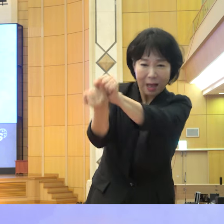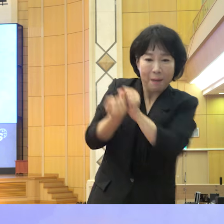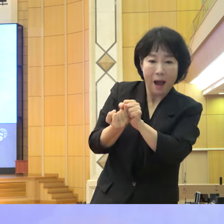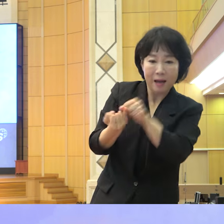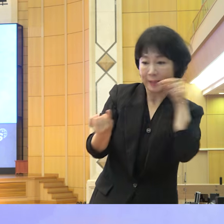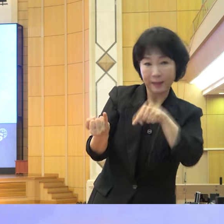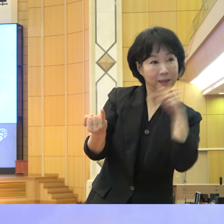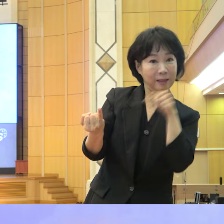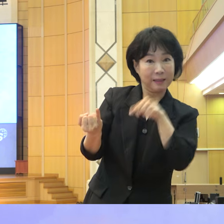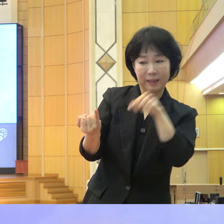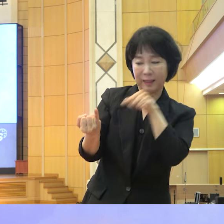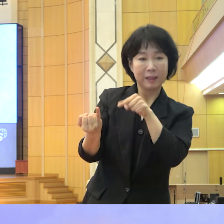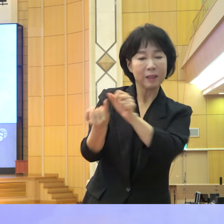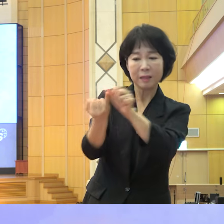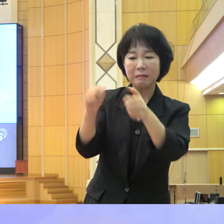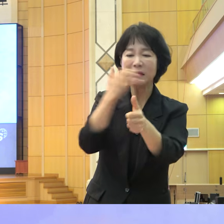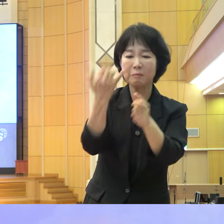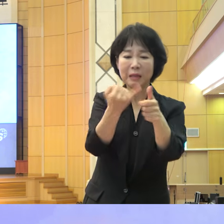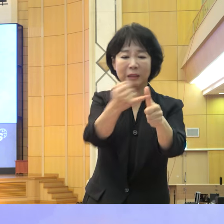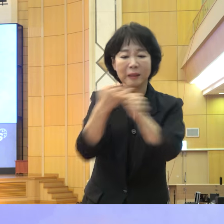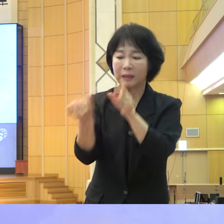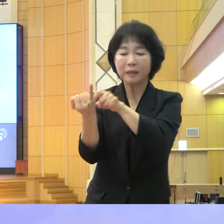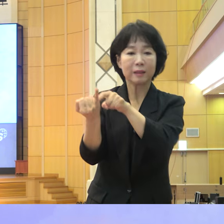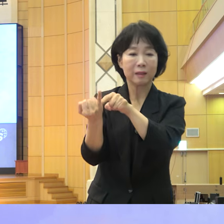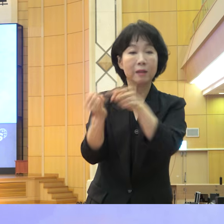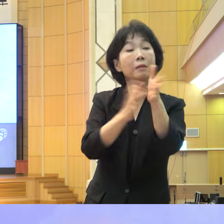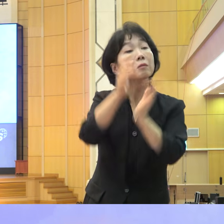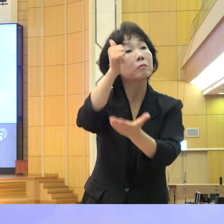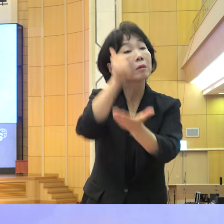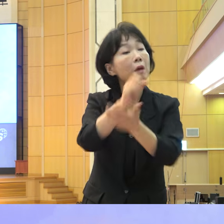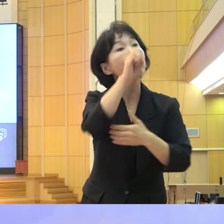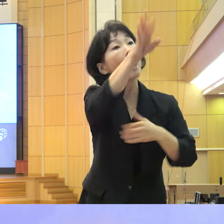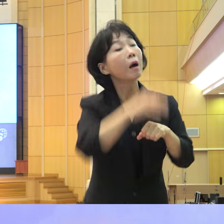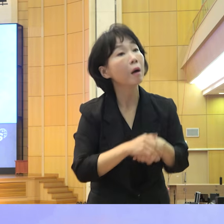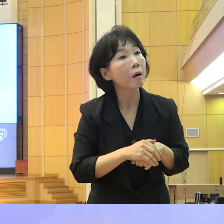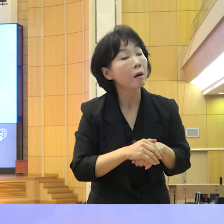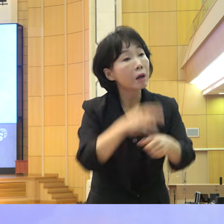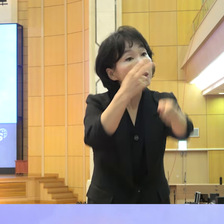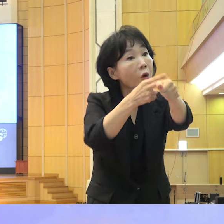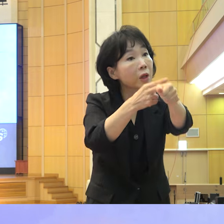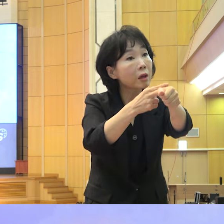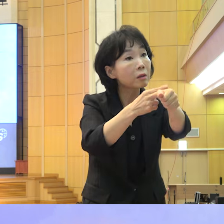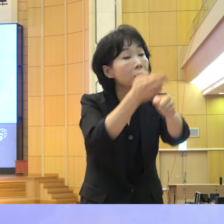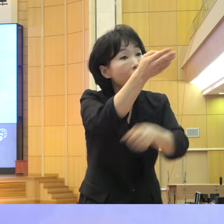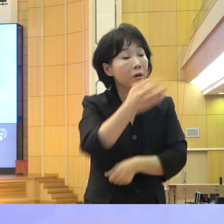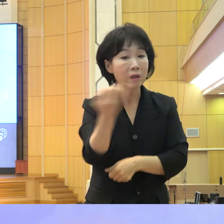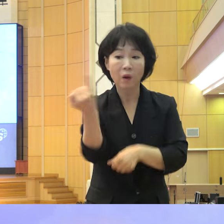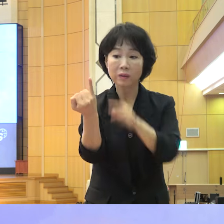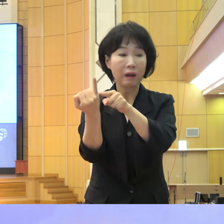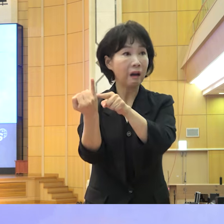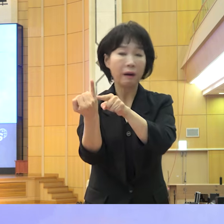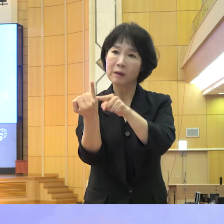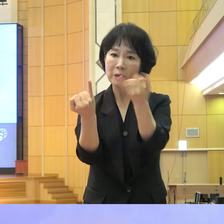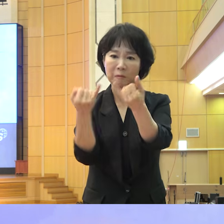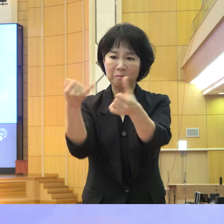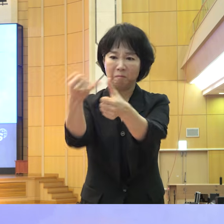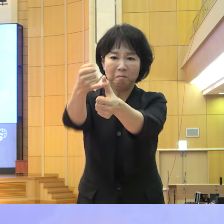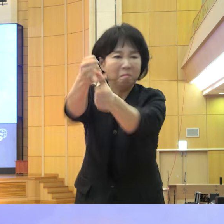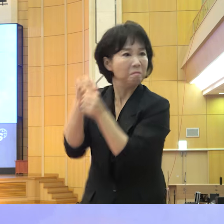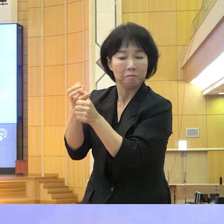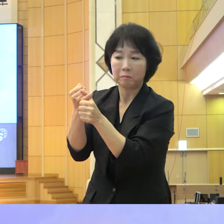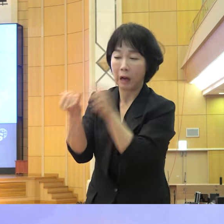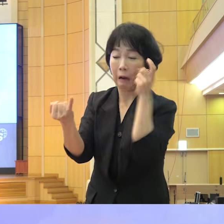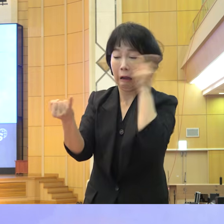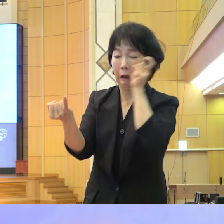와서 가운데 세우고 예수께 말하되 선생이여 이 여자가